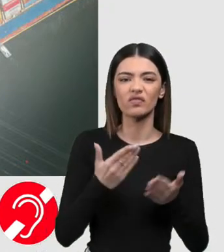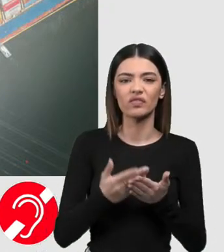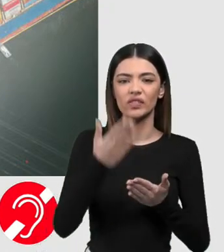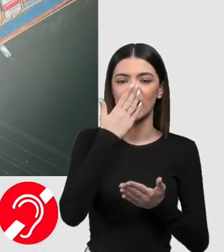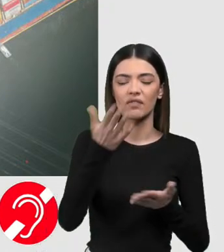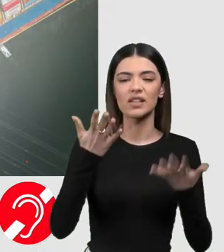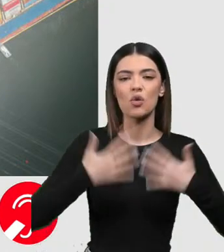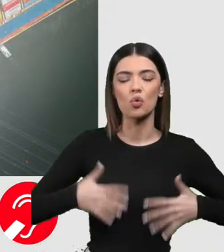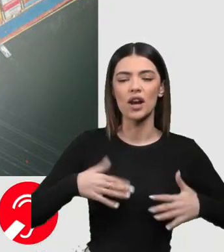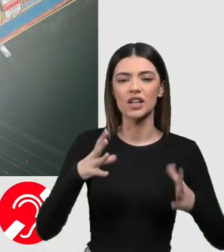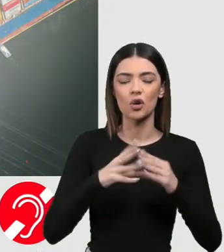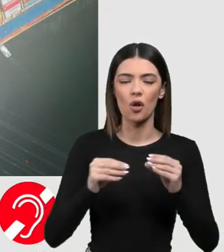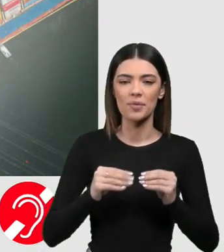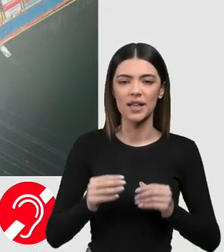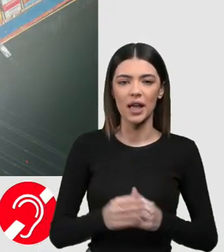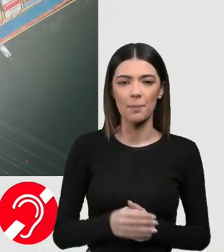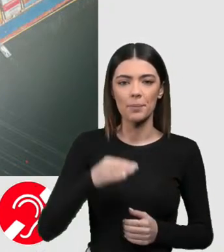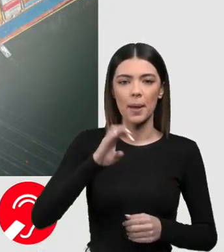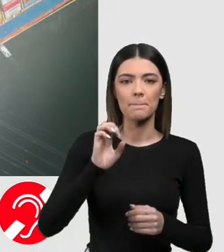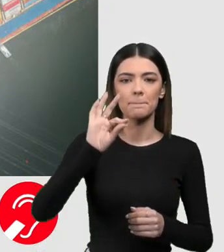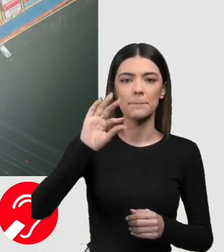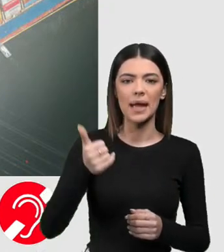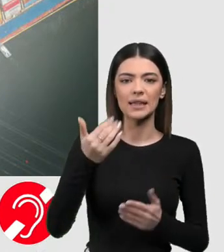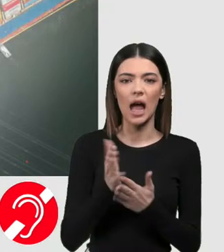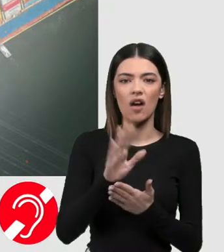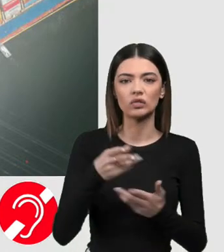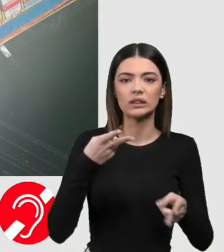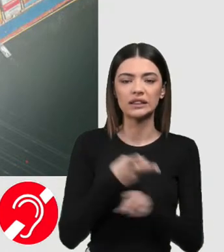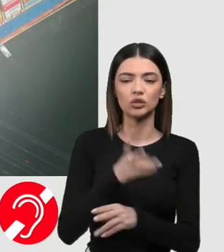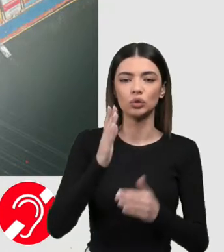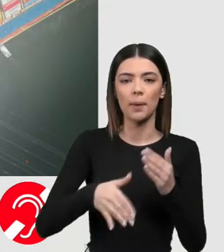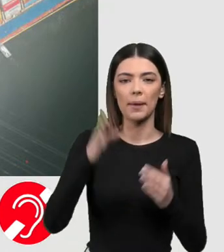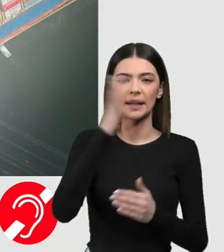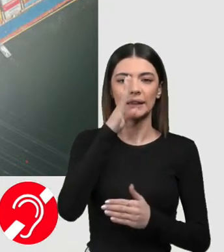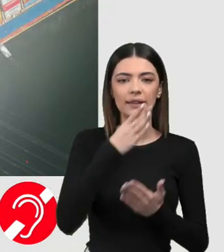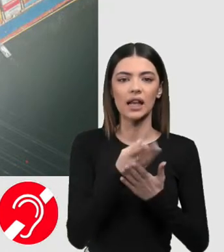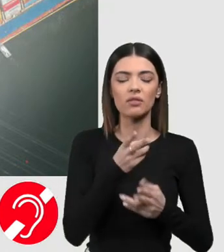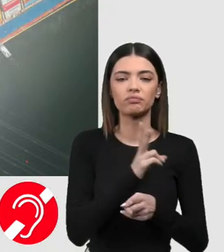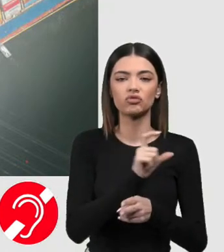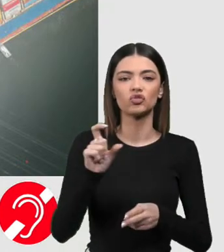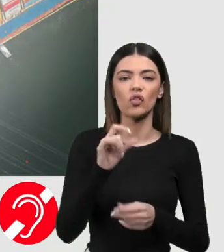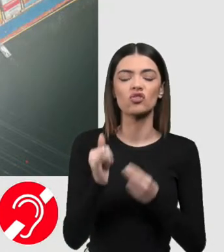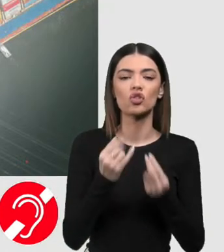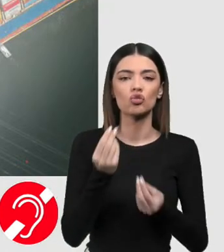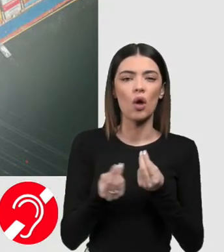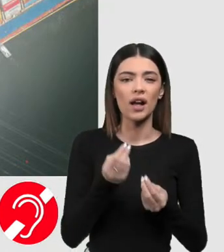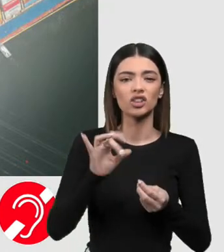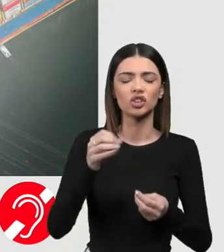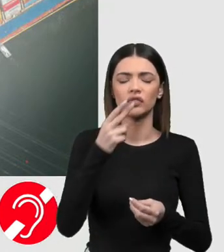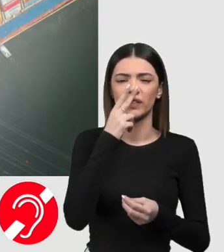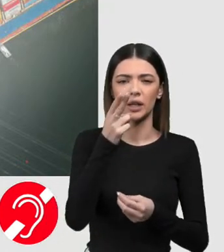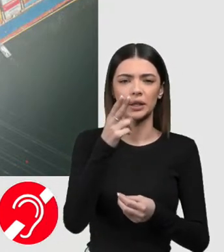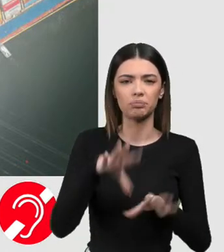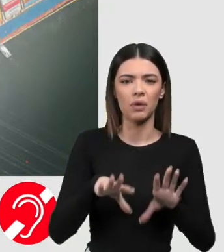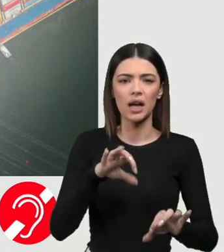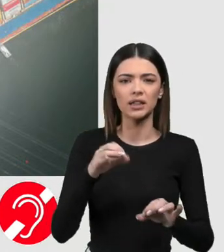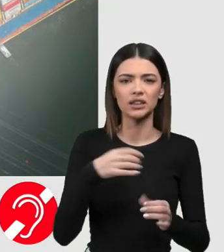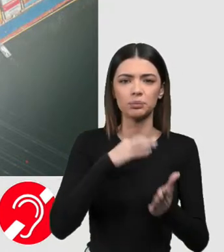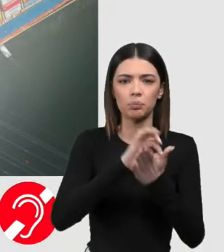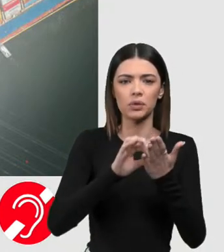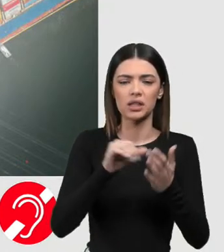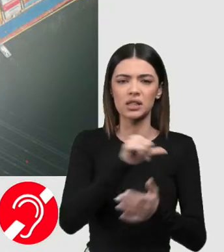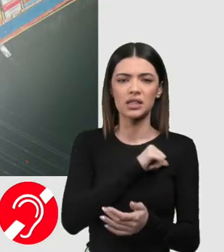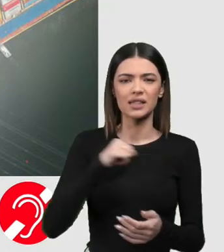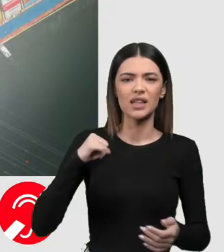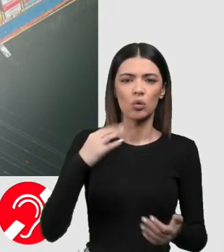turneul final va fi împotriva ucrainenilor. Meta a fost criticată în ultimele zile de utilizatorii social media care au descoperit că au fost înscriși